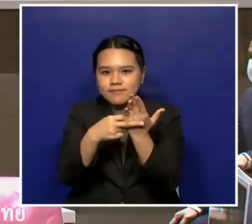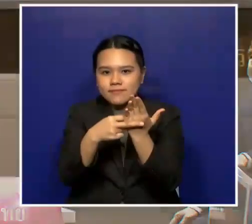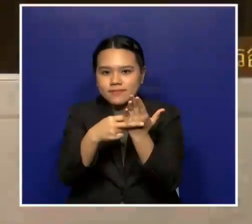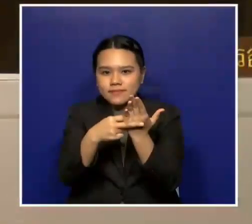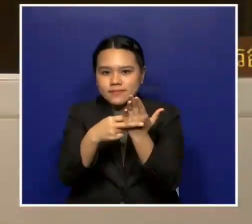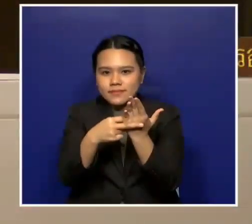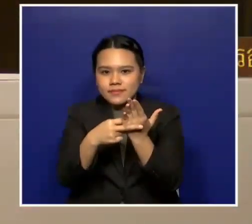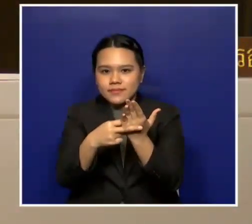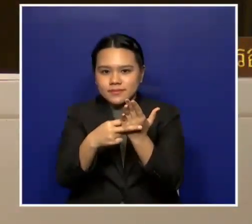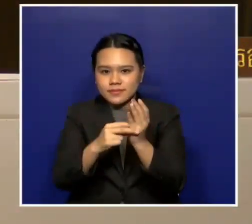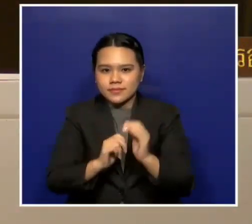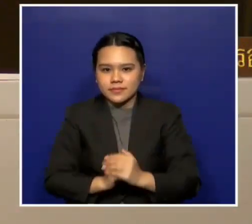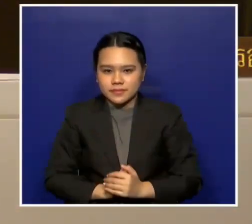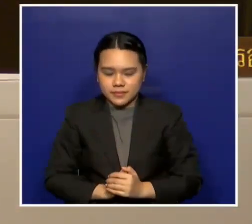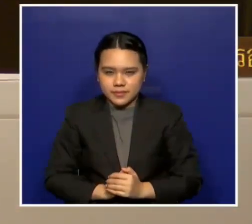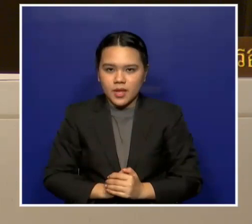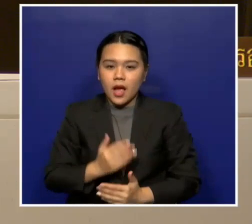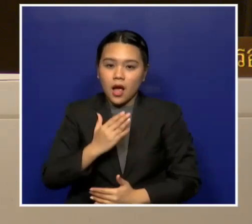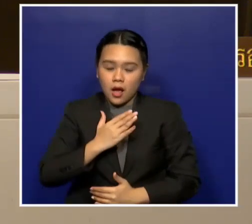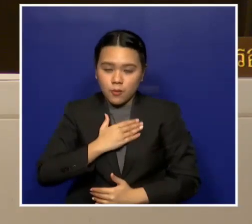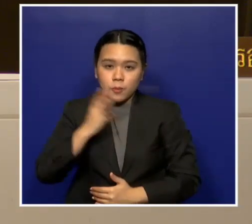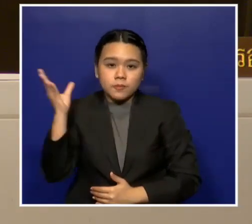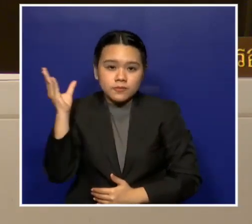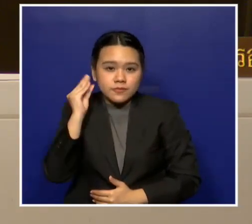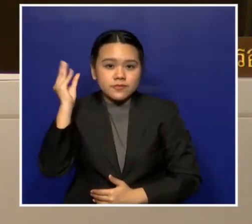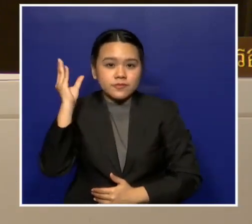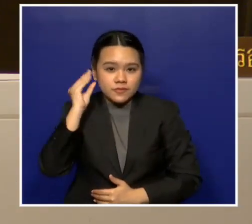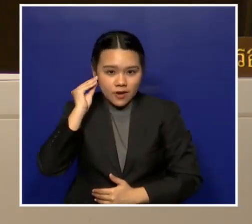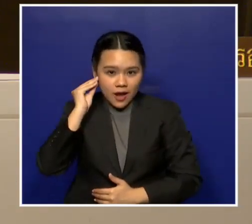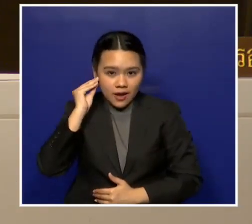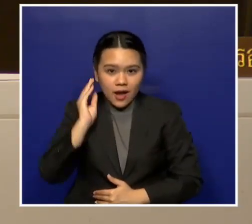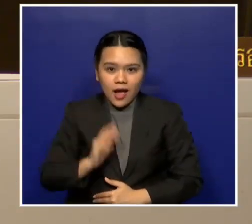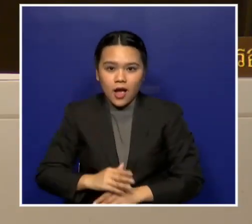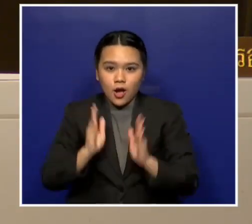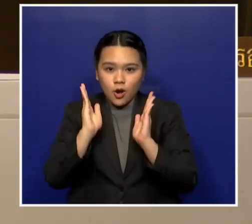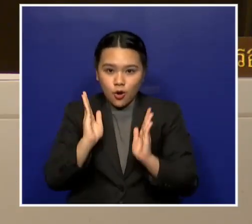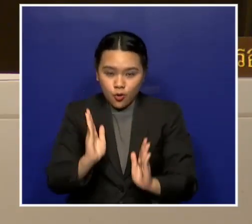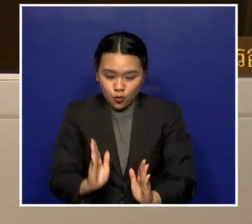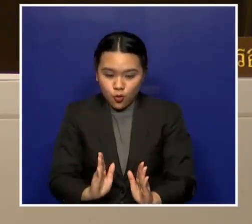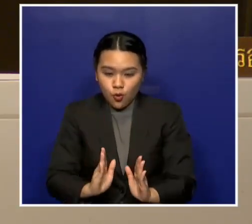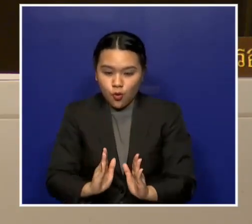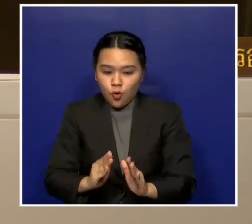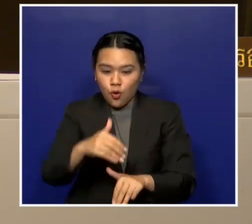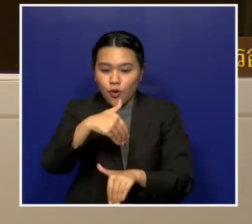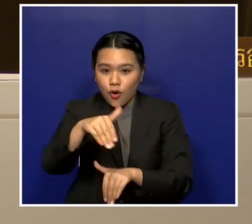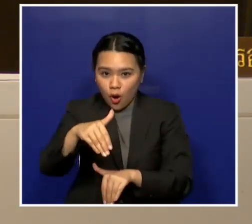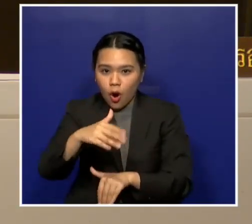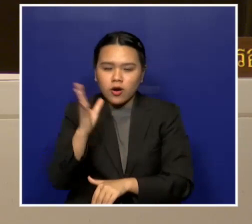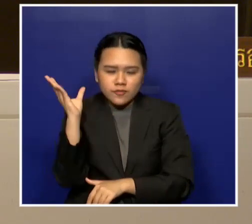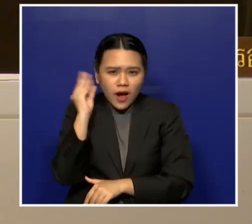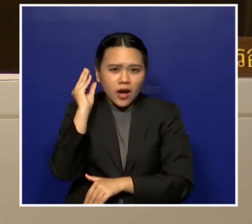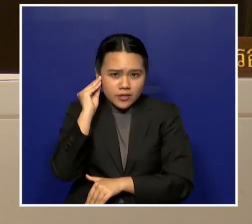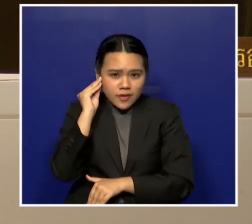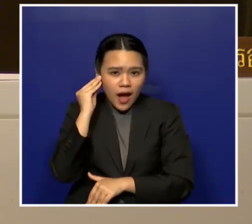ผมฟังท่านพูดถึงบุคคลภายนอกหรือหน่วยงานภายนอกพอสมควรแต่ว่าผมว่า